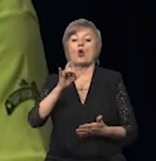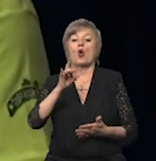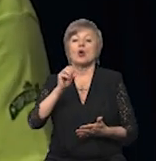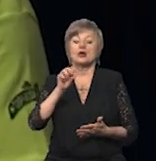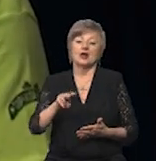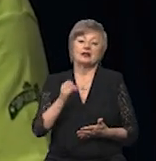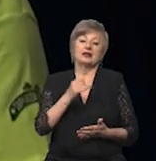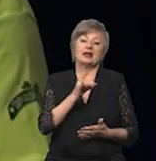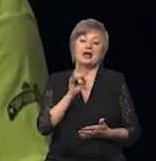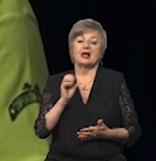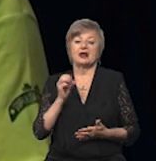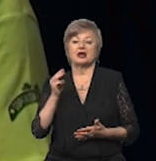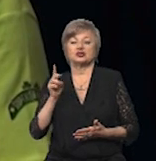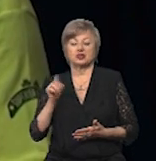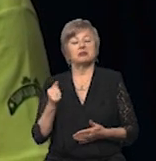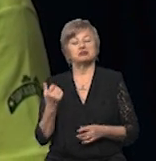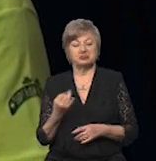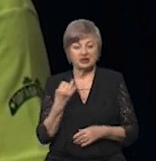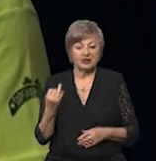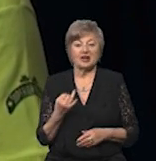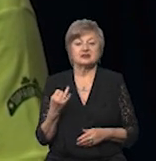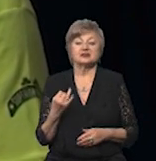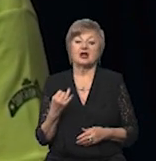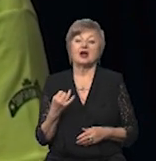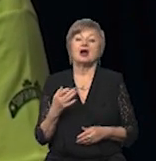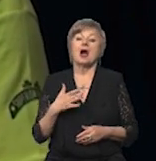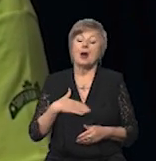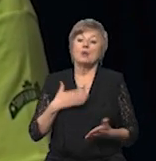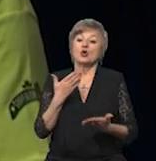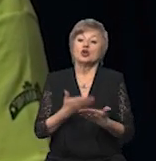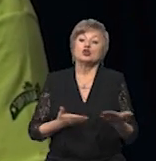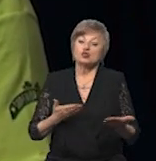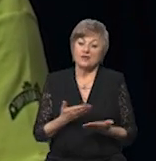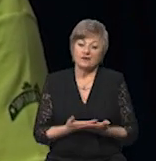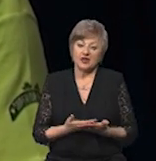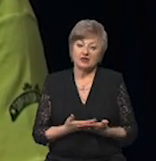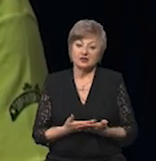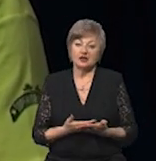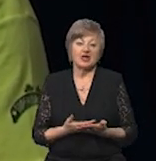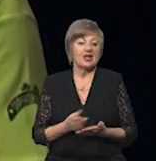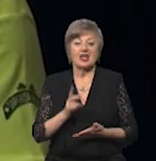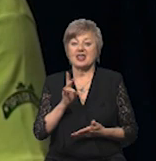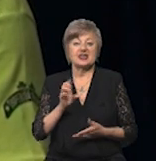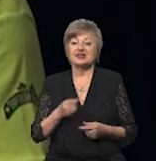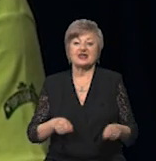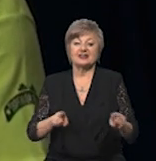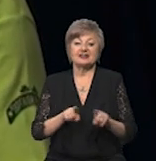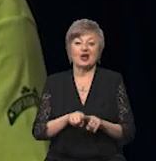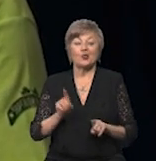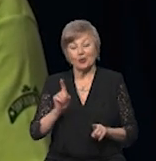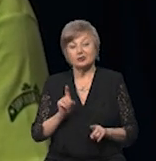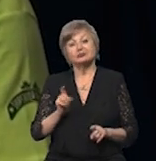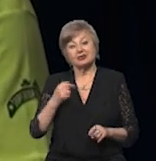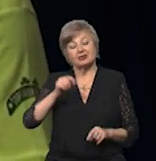дуже качественний продукт роблять. Мої поради, не такий вже я і видаючийся, щоб поради